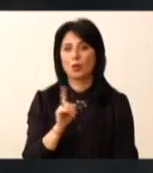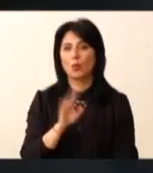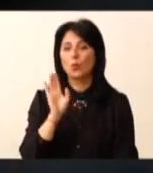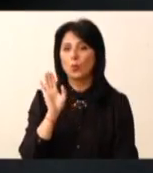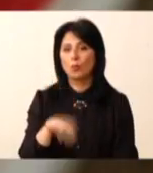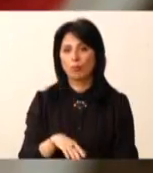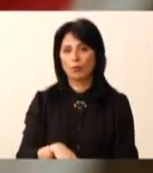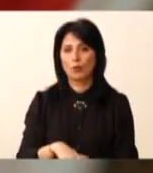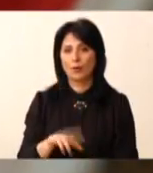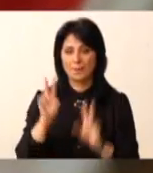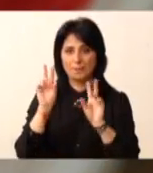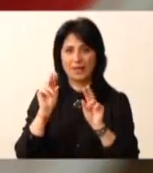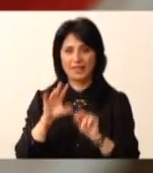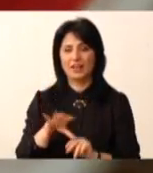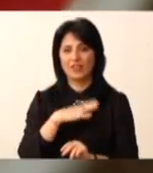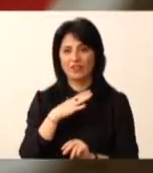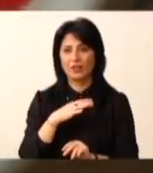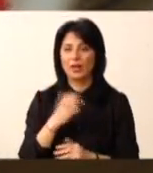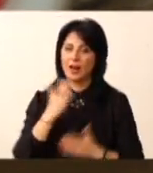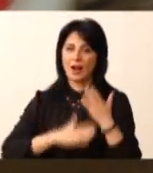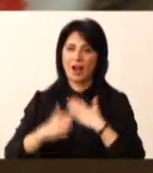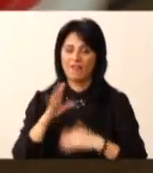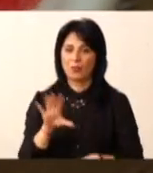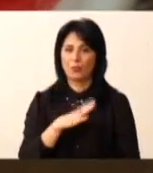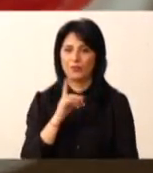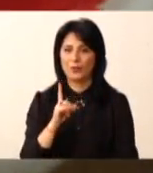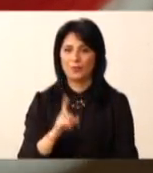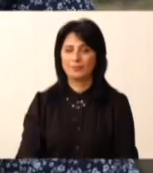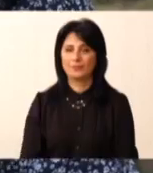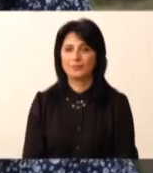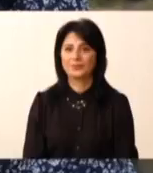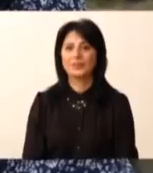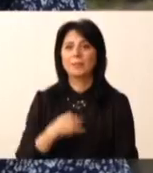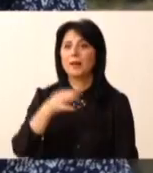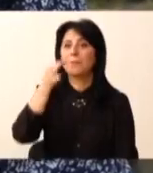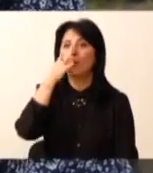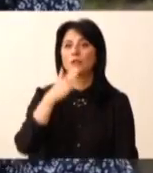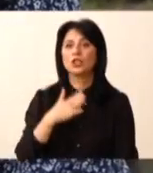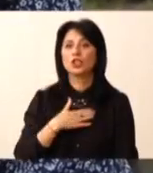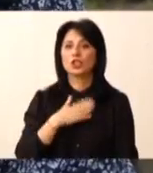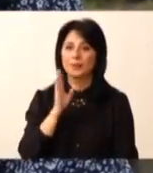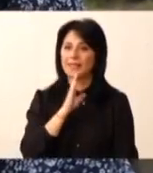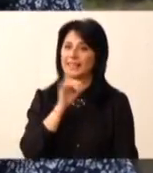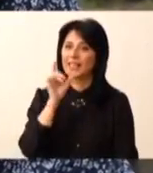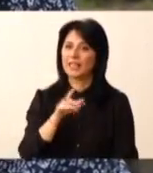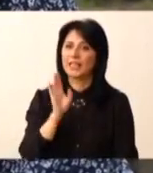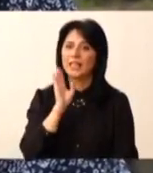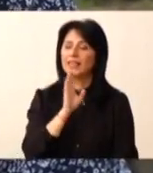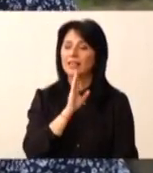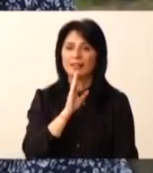უფრო ბედნიერი ვიყო და გახარებული ვიყო. მე მომწევს ჩემი დედი კვეგაის